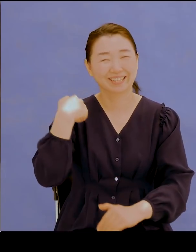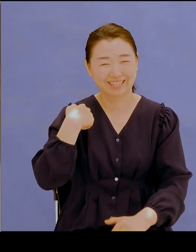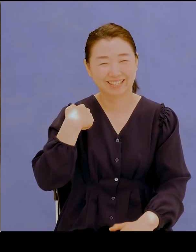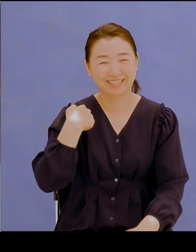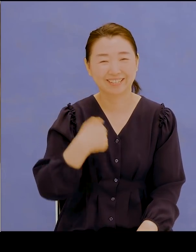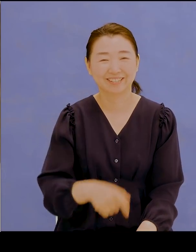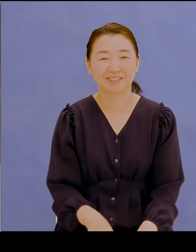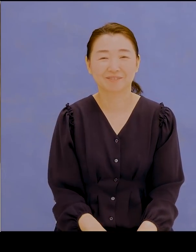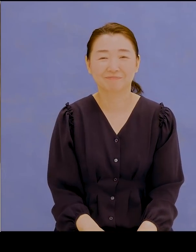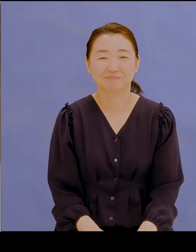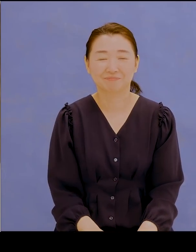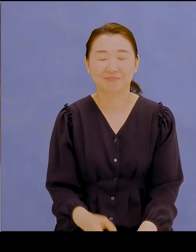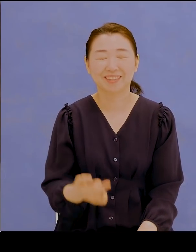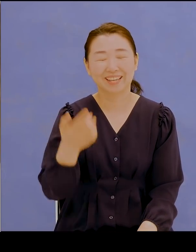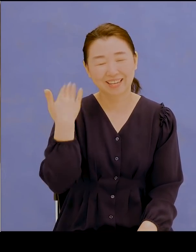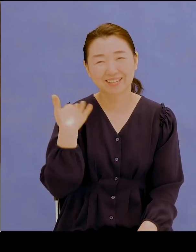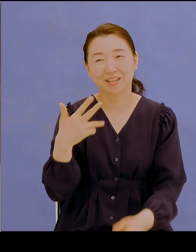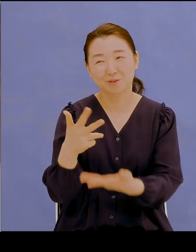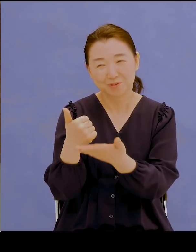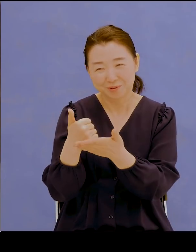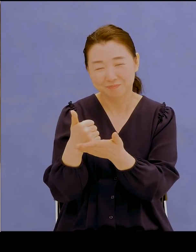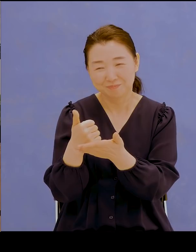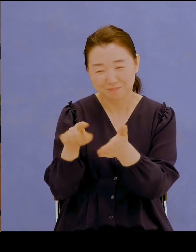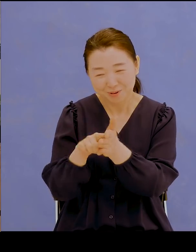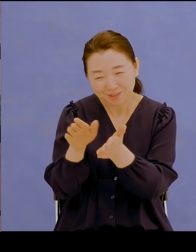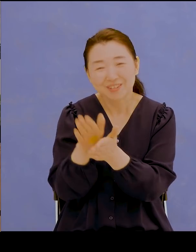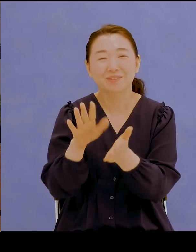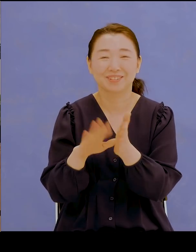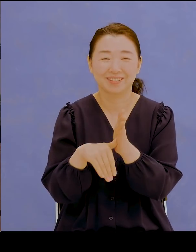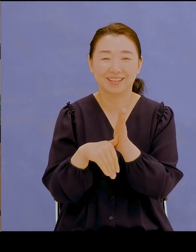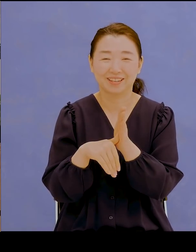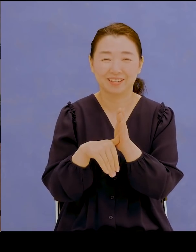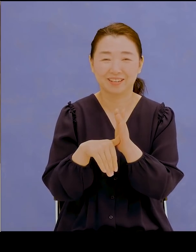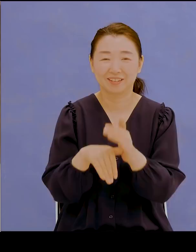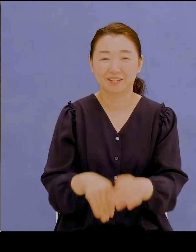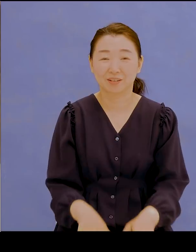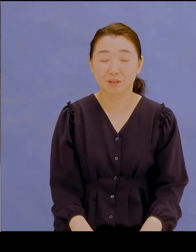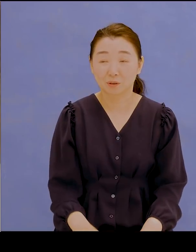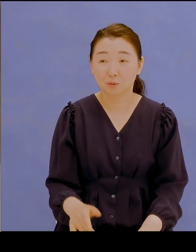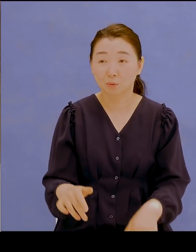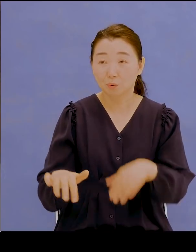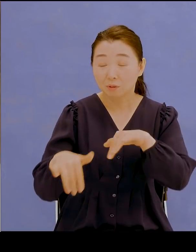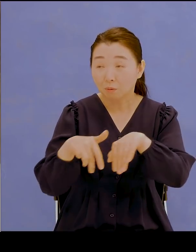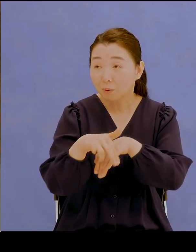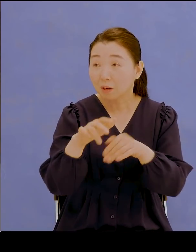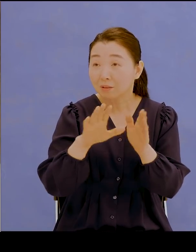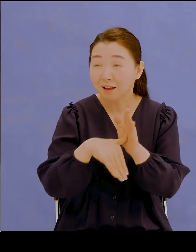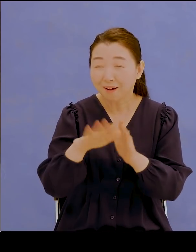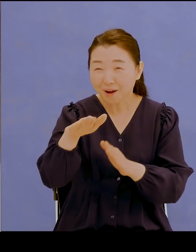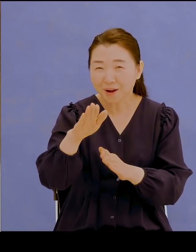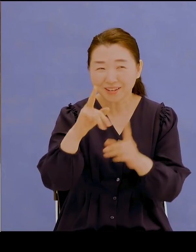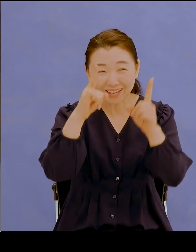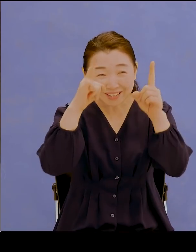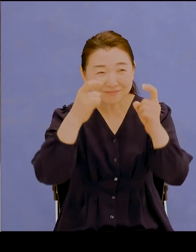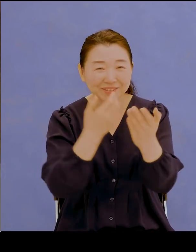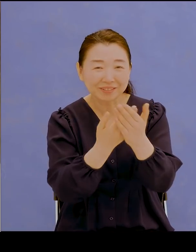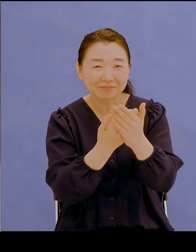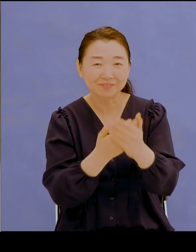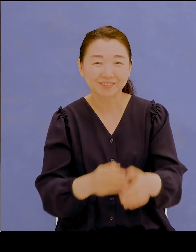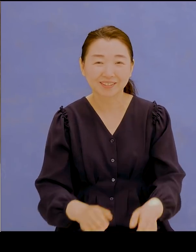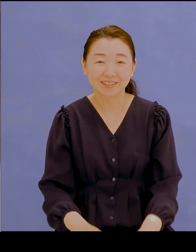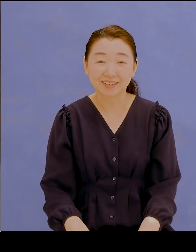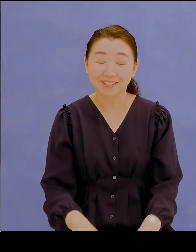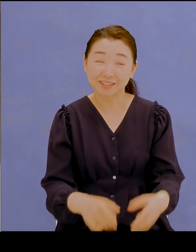한참 네네. 이렇게 완전히 뜨거웠을 때 그리고 뭐 이렇게 길거리 가다가 뭐 원희 씨 사진 좀 찍어주세요. 그러죠. 그럼 이렇게 찍어줘요. 이렇게 딱 네네.